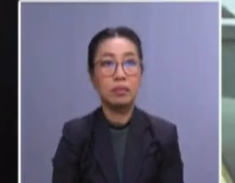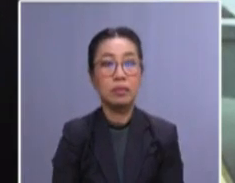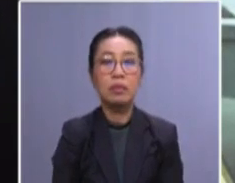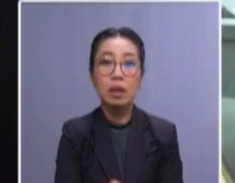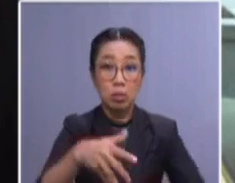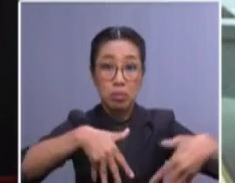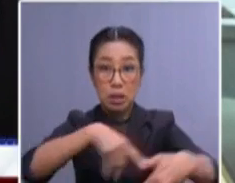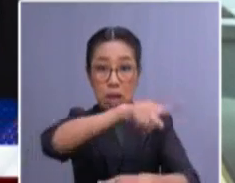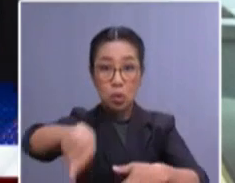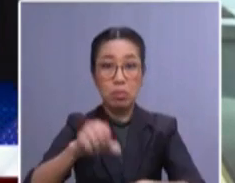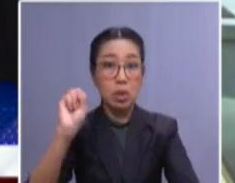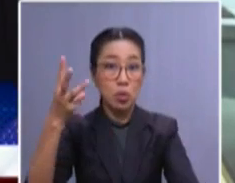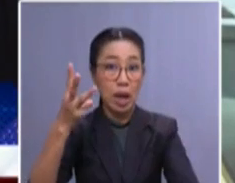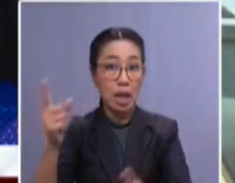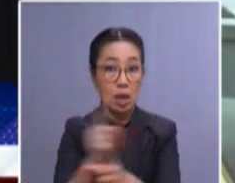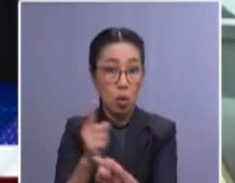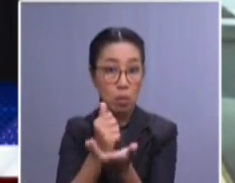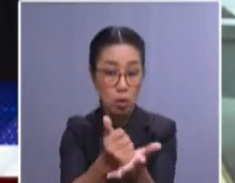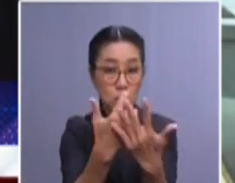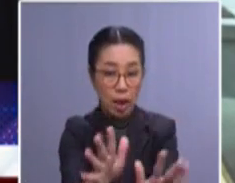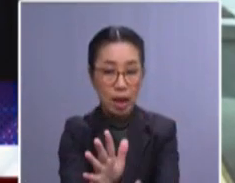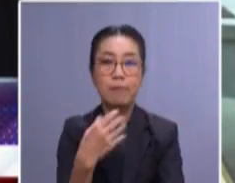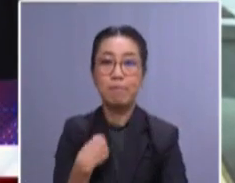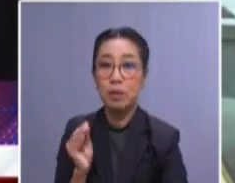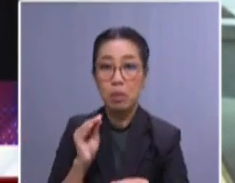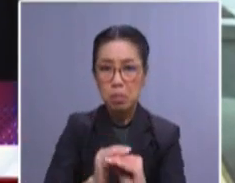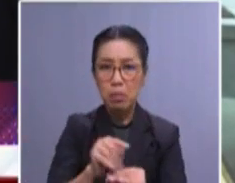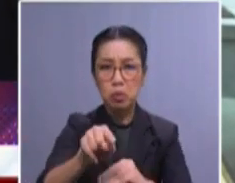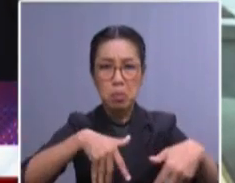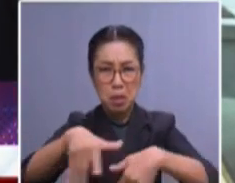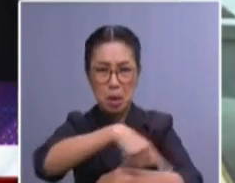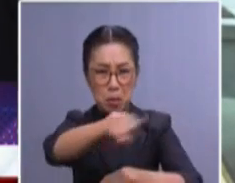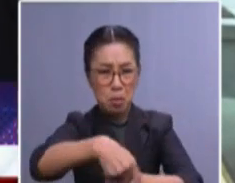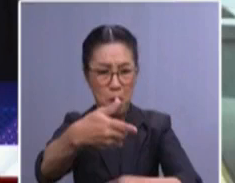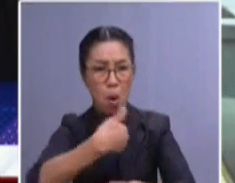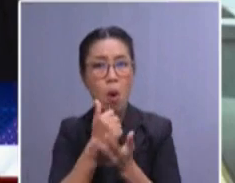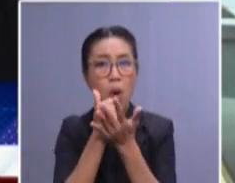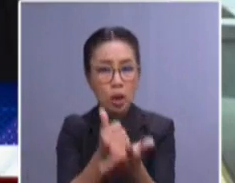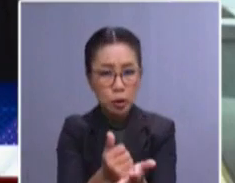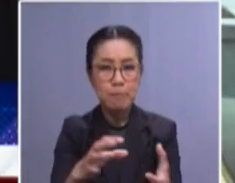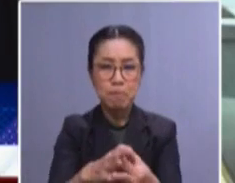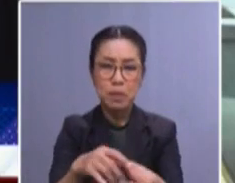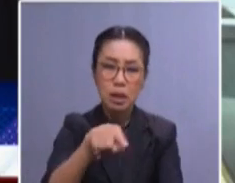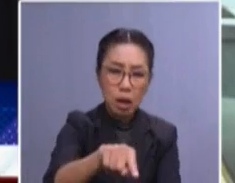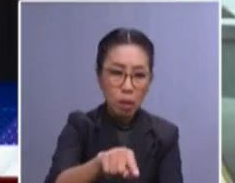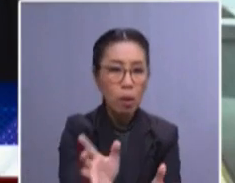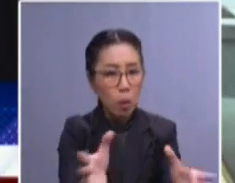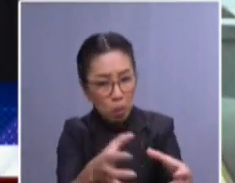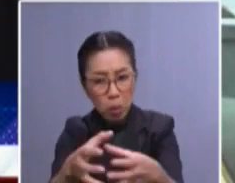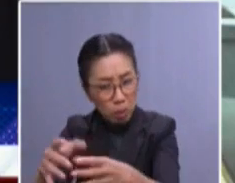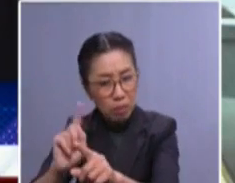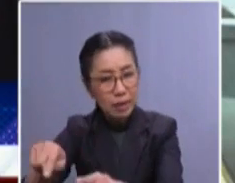การสังคมแล้วเรายังมีเรื่องเกี่ยวกับการขอความช่วยเหลือในเรื่องของสวัสดิภาพทุกกลุ่มเป้าหม